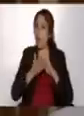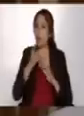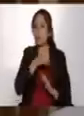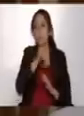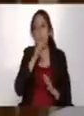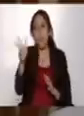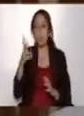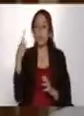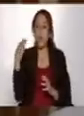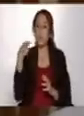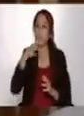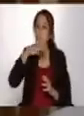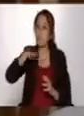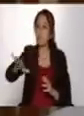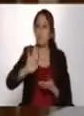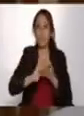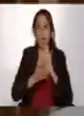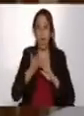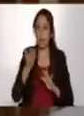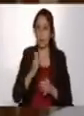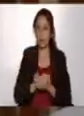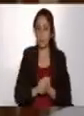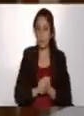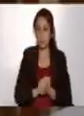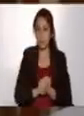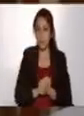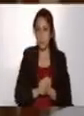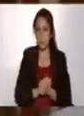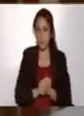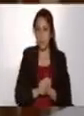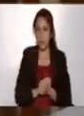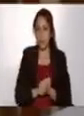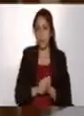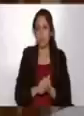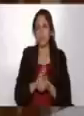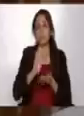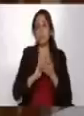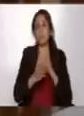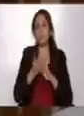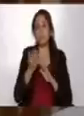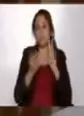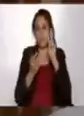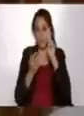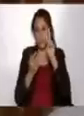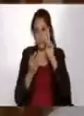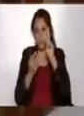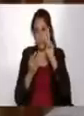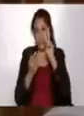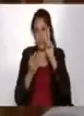كل حاجه عشان كل حاجه بانت. قال له ماشي. قاموا حاكين كل حاجه ومخلصين، ما راحوش الاثنين